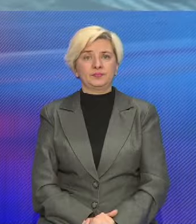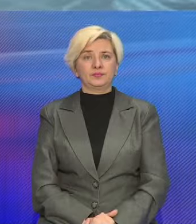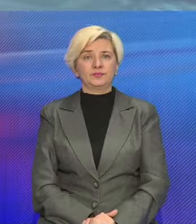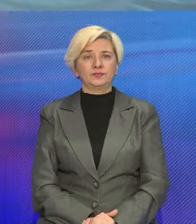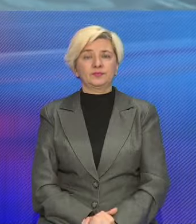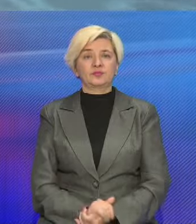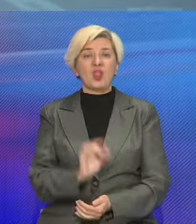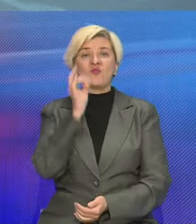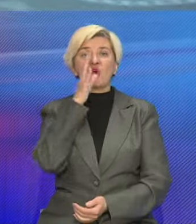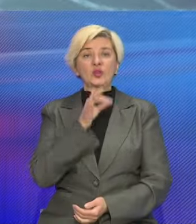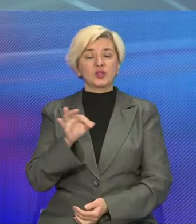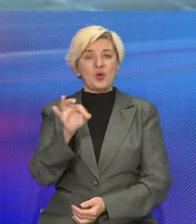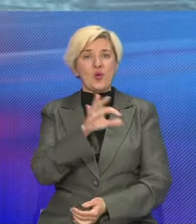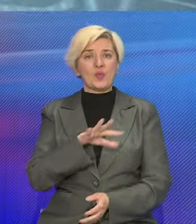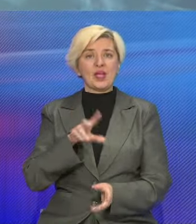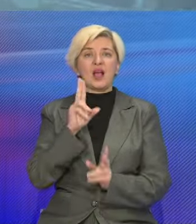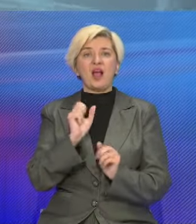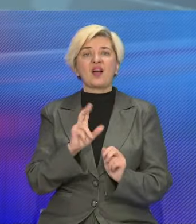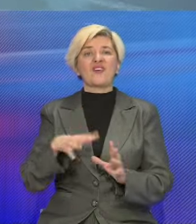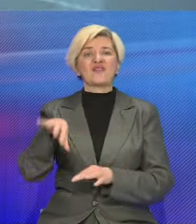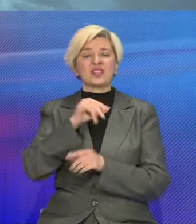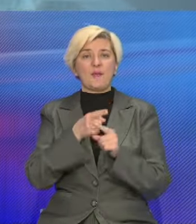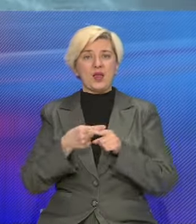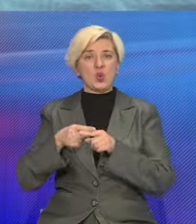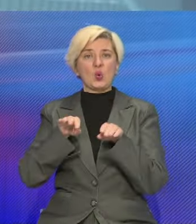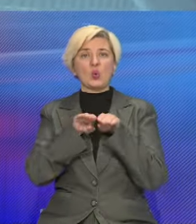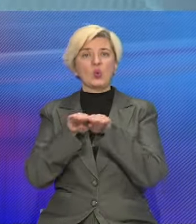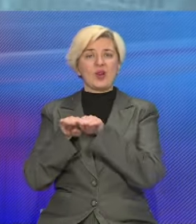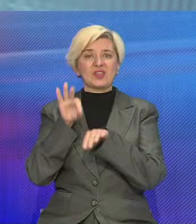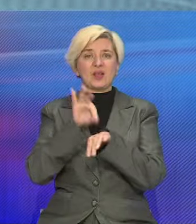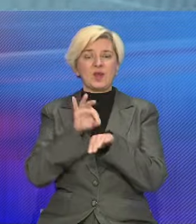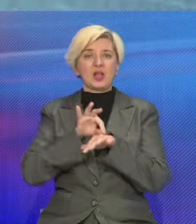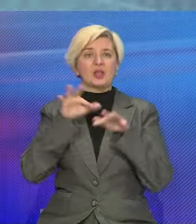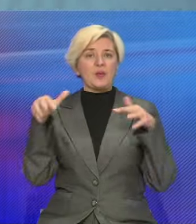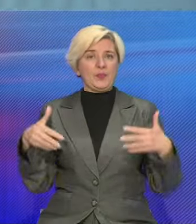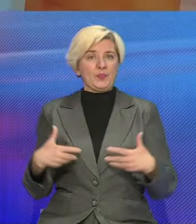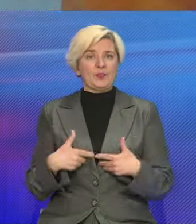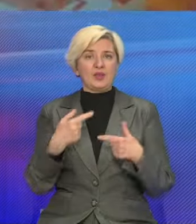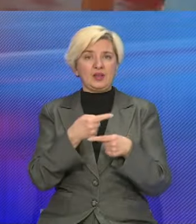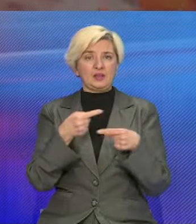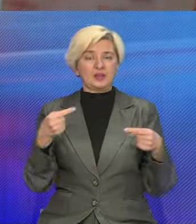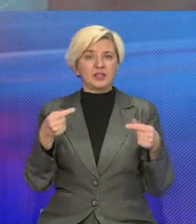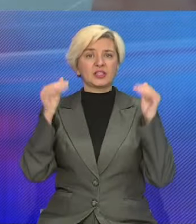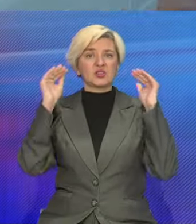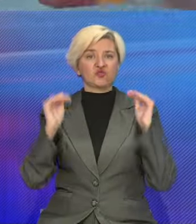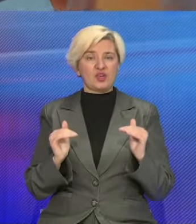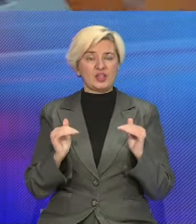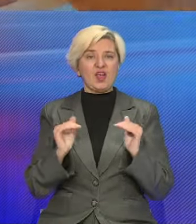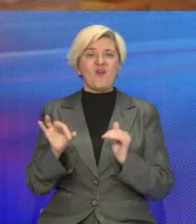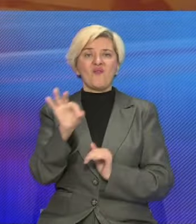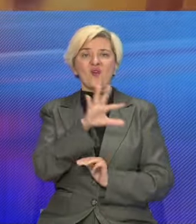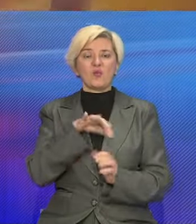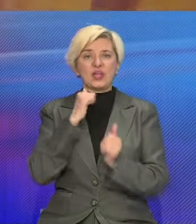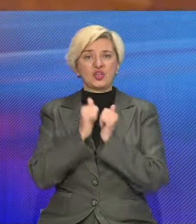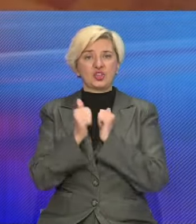У Хродзенській в області, як і в усій Білорусі, узровень захворування на вострі респіраторні інфекції знижається. У регіоні